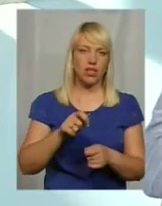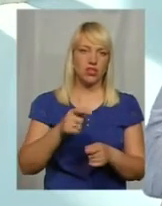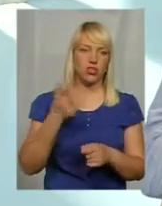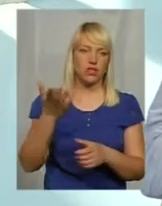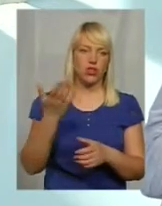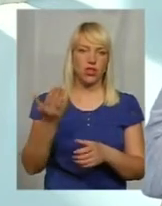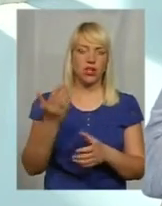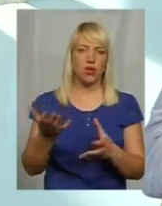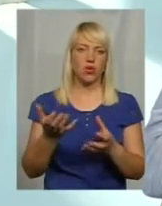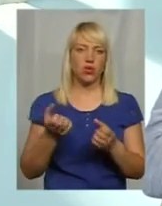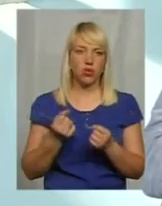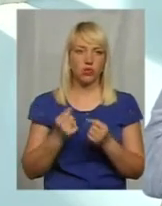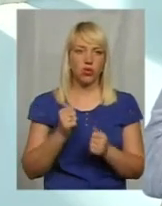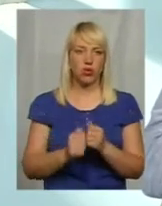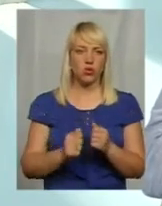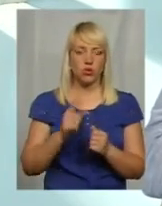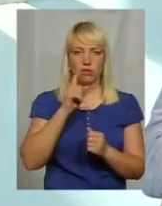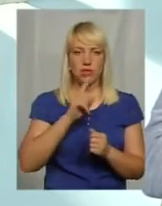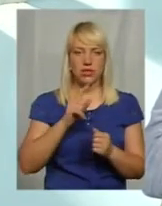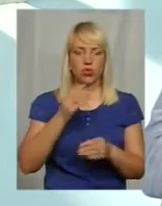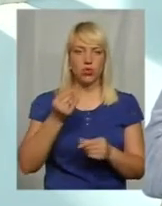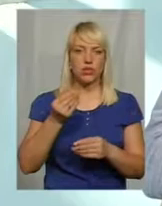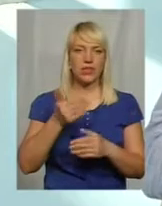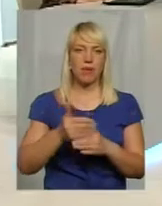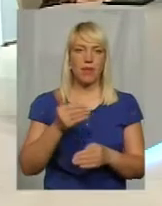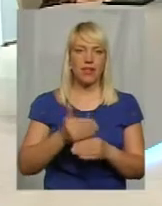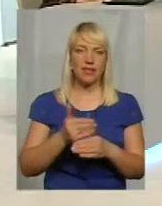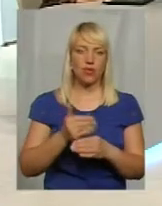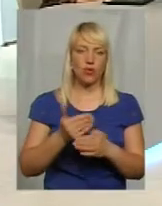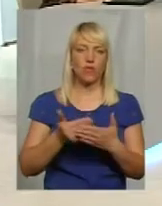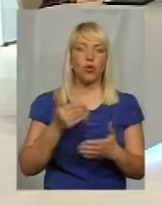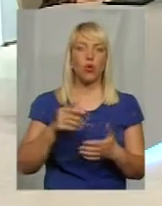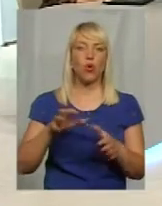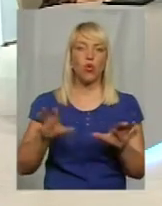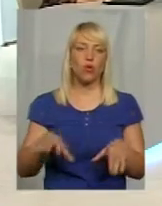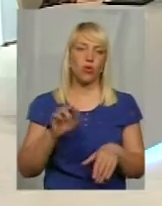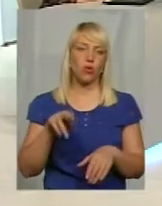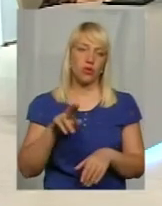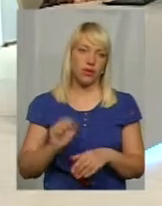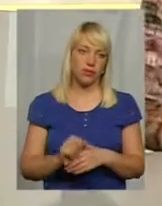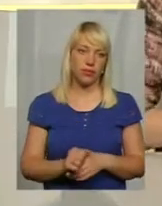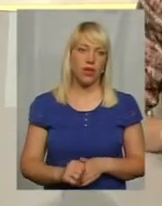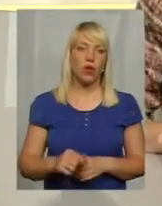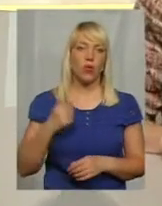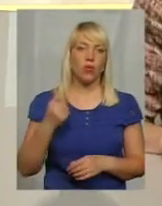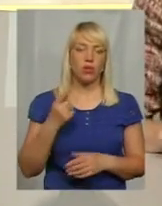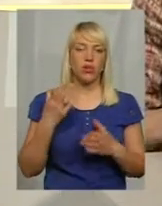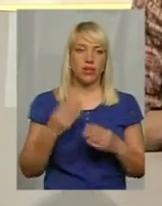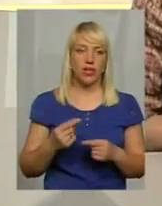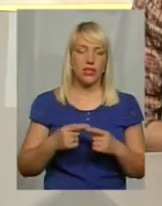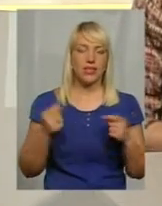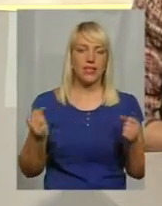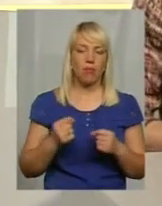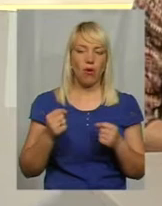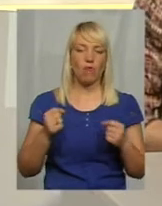отримують щомісячну стипендію від голови ОДА. У перший день цимових Олімпійських ігор у